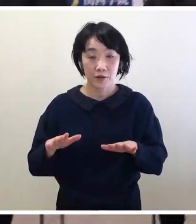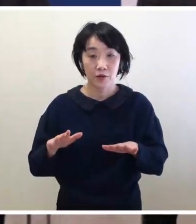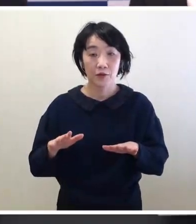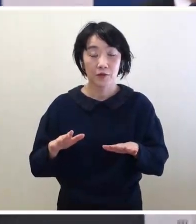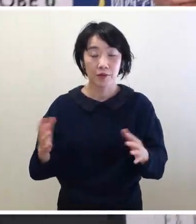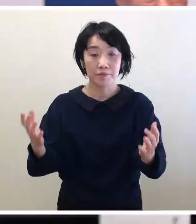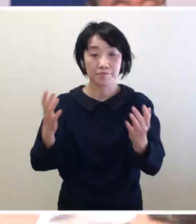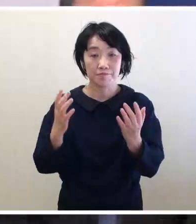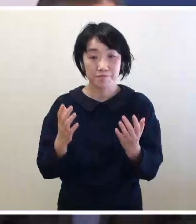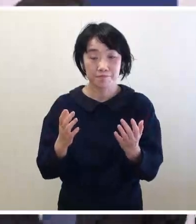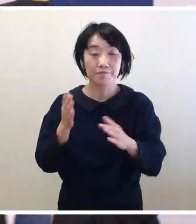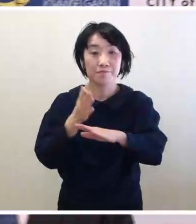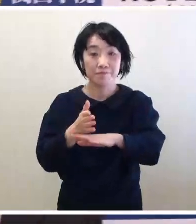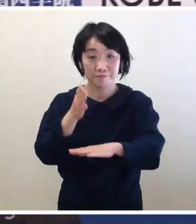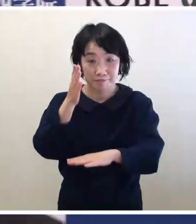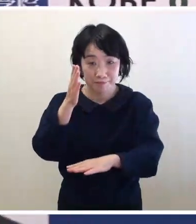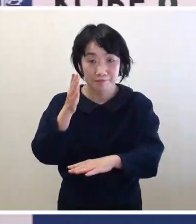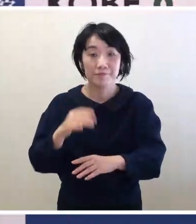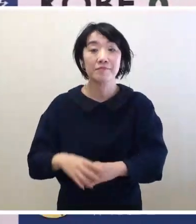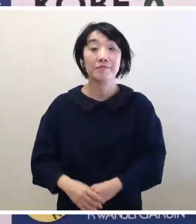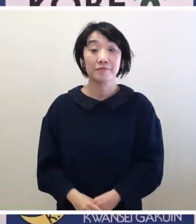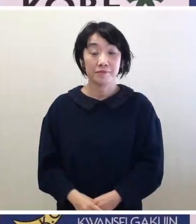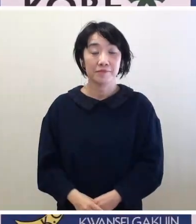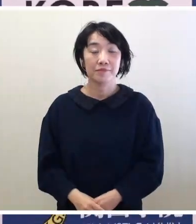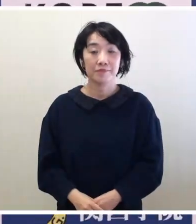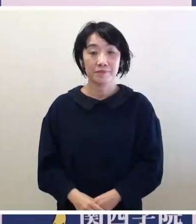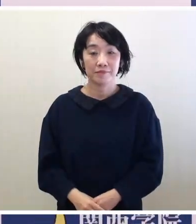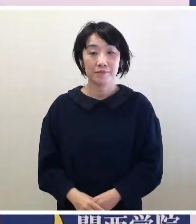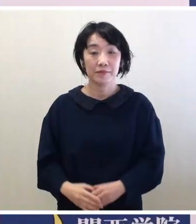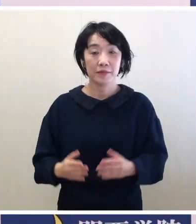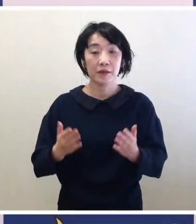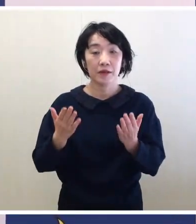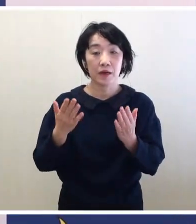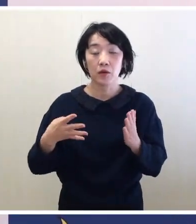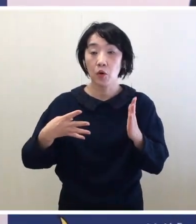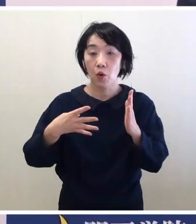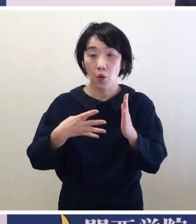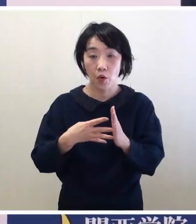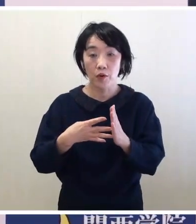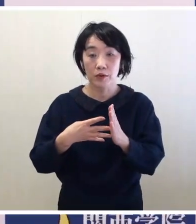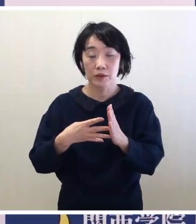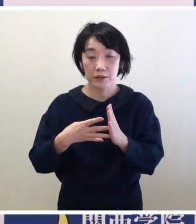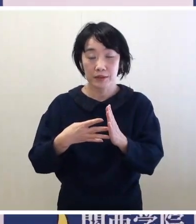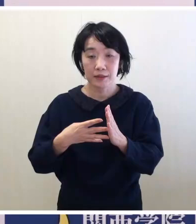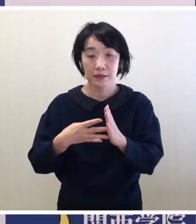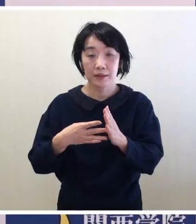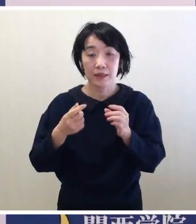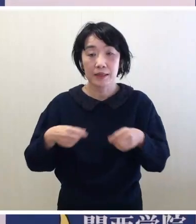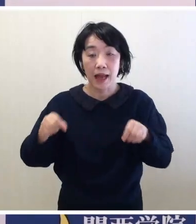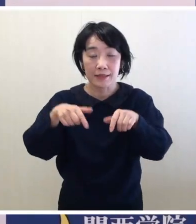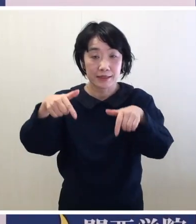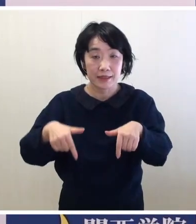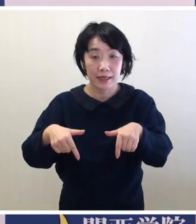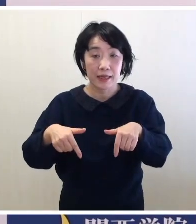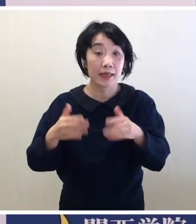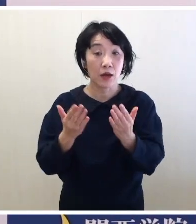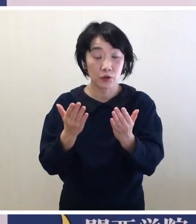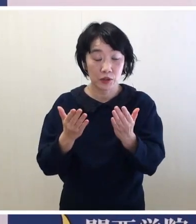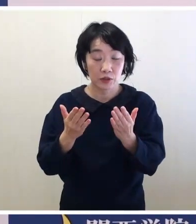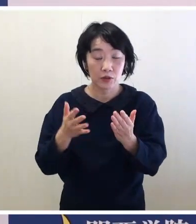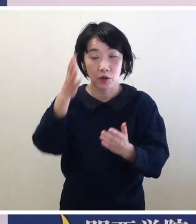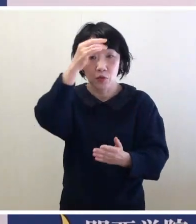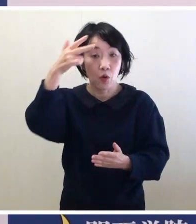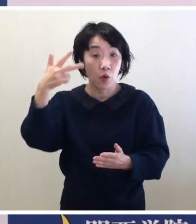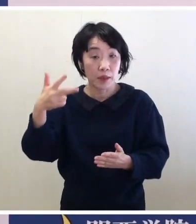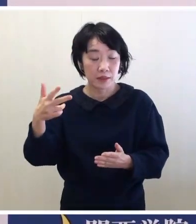。 今日はお集まりいただきましてありがとうございます。この度学校法人関西学